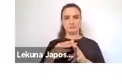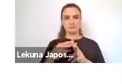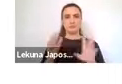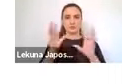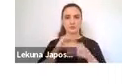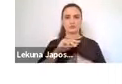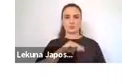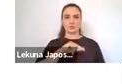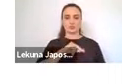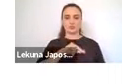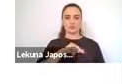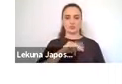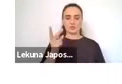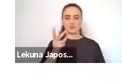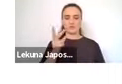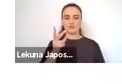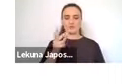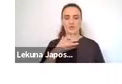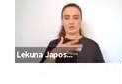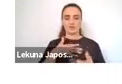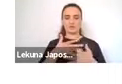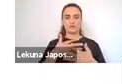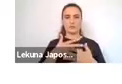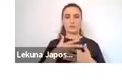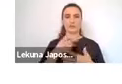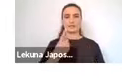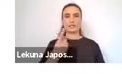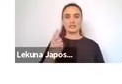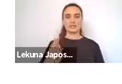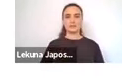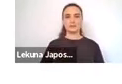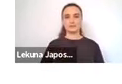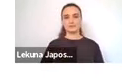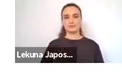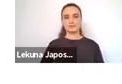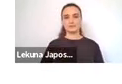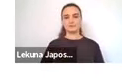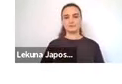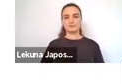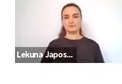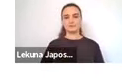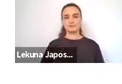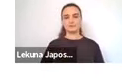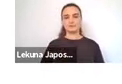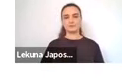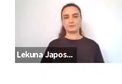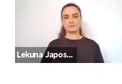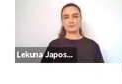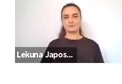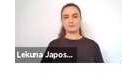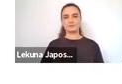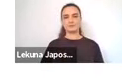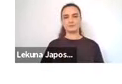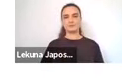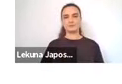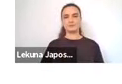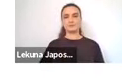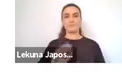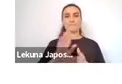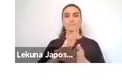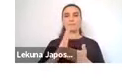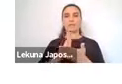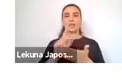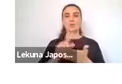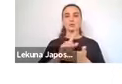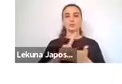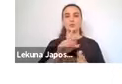მოახდენთ მუშაობას, ხო? ორივე აქტივობა. ერთადერთი უნდა აქ დავამატო რომ არ არის აუცილებელი დაუშვათ